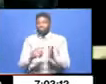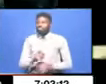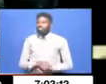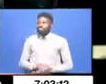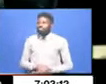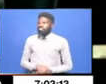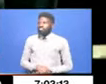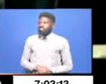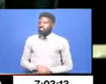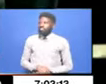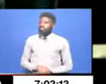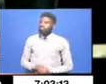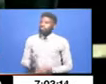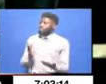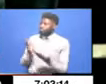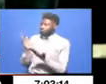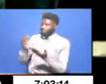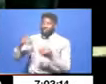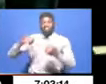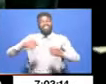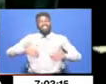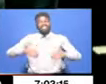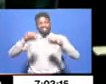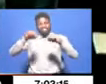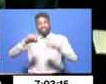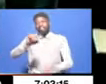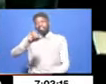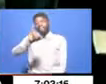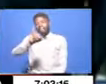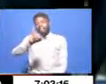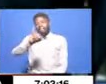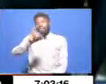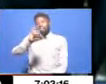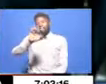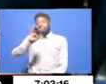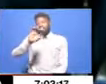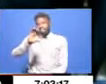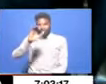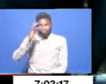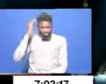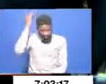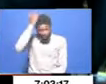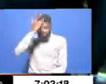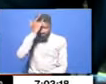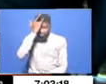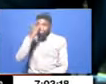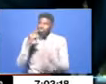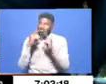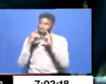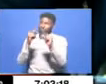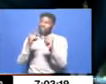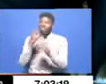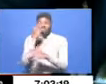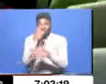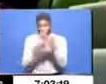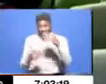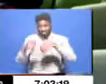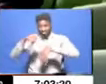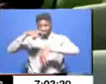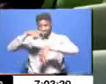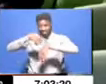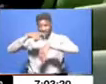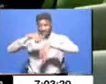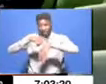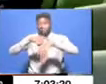Mwenyekiti wa tume ya uchaguzi nchini IBC Wafula Chebukati ameondolea mbali hofu ya udanganyifu kwenye uchaguzi mkuu